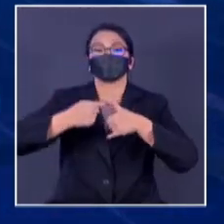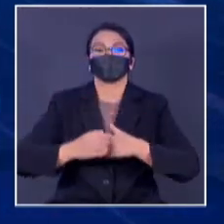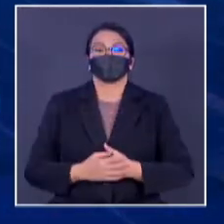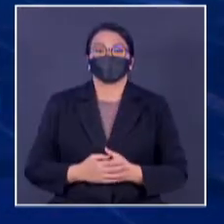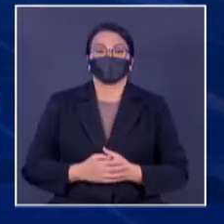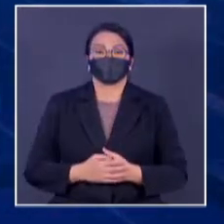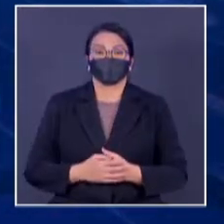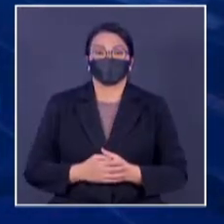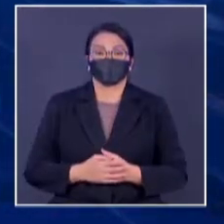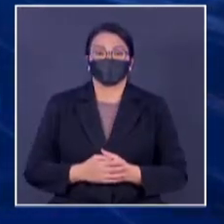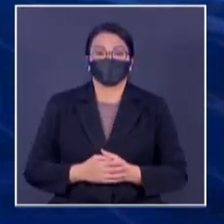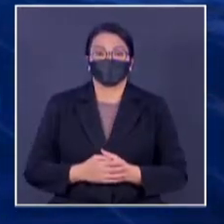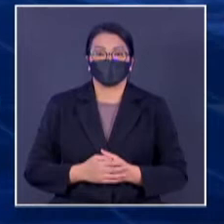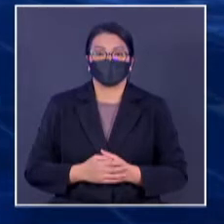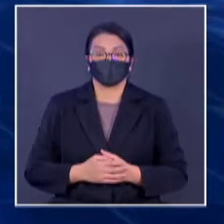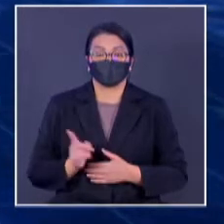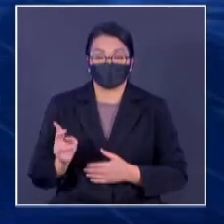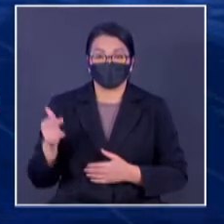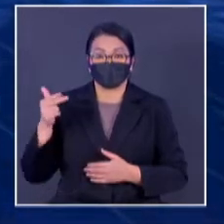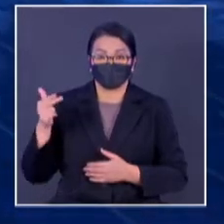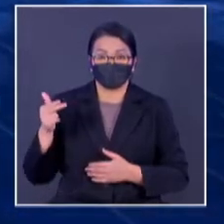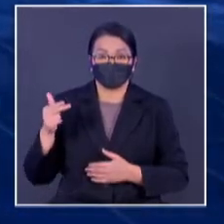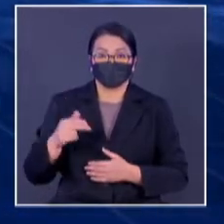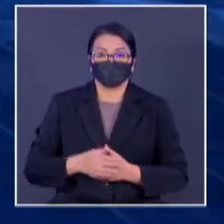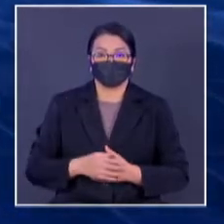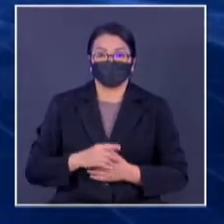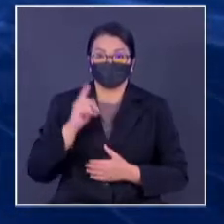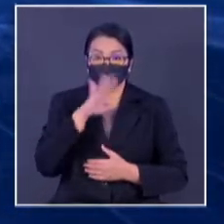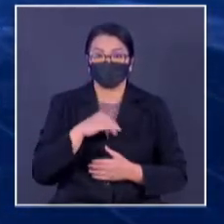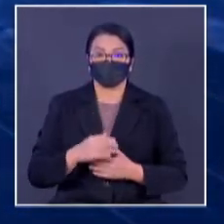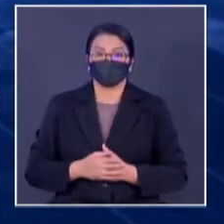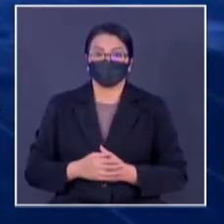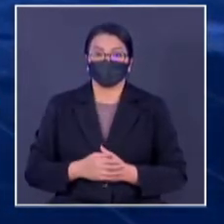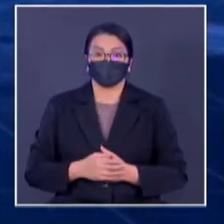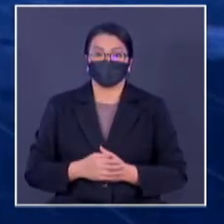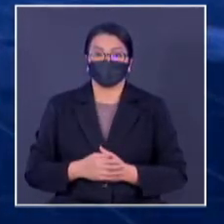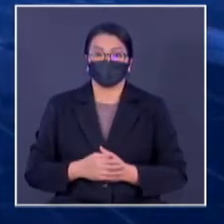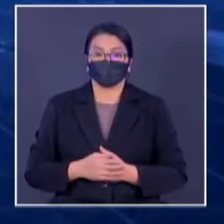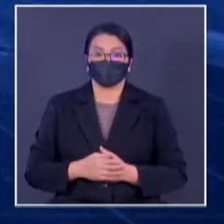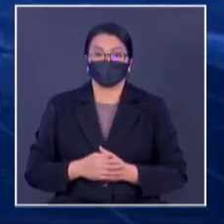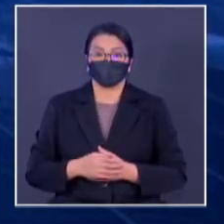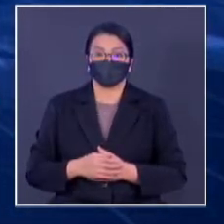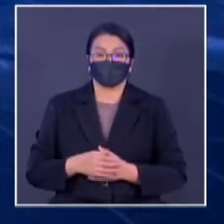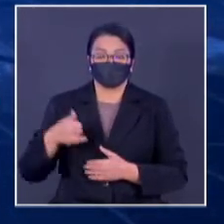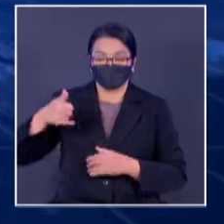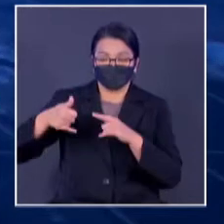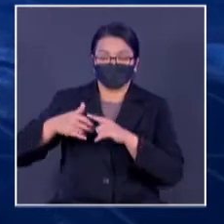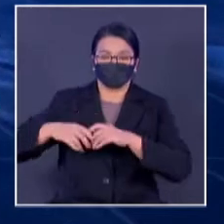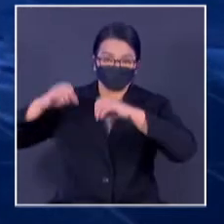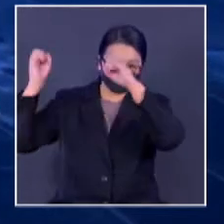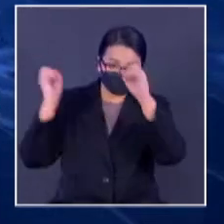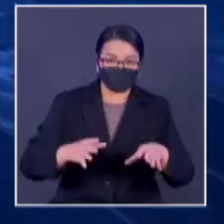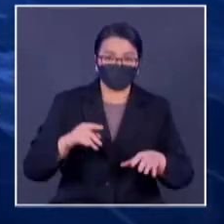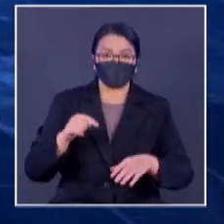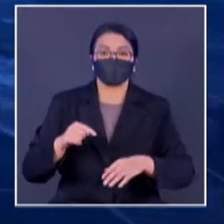การด้วยก้านยาวๆแบบนี้แหละค่ะคุณผู้ชมปรากฏว่าเกิดเหตุไม่คาดคิดขึ้นเมื่อผู้ที่ถูกตรวจพยายามทำร้ายเจ้าหน้าที่แบบนี้นะ